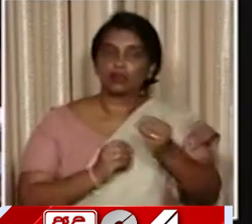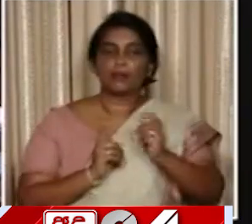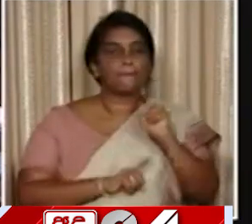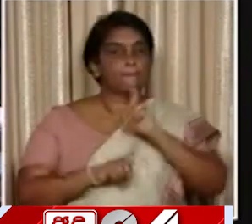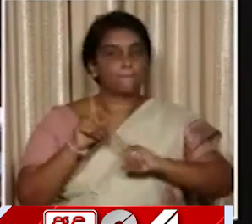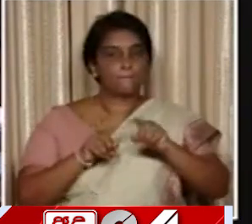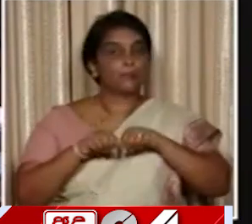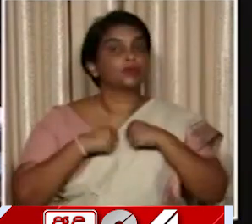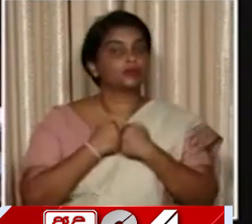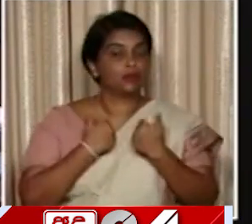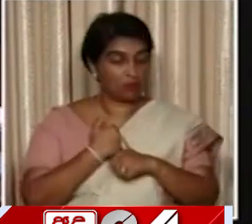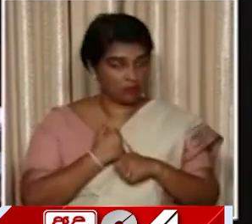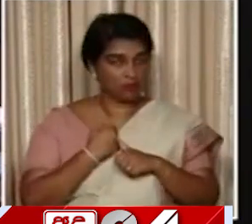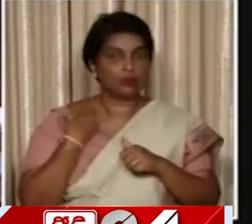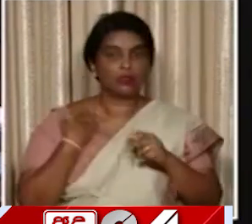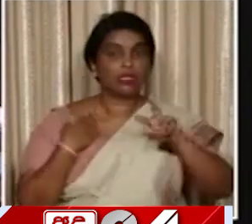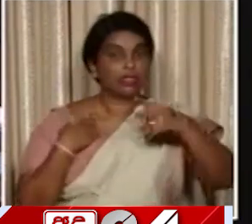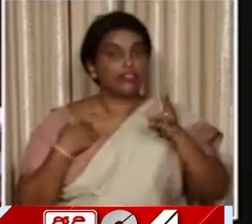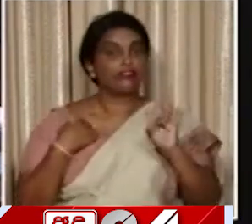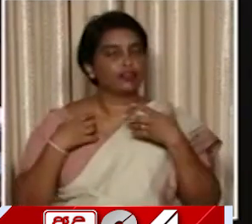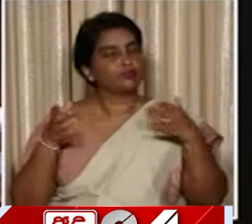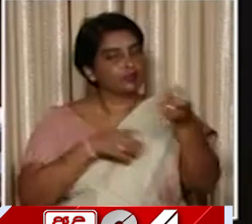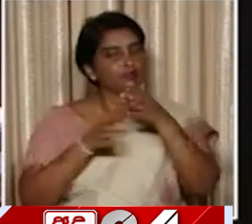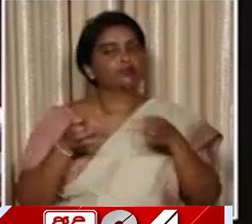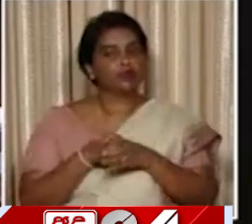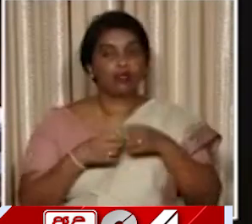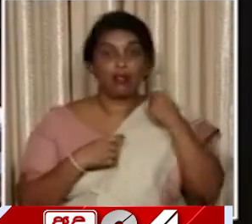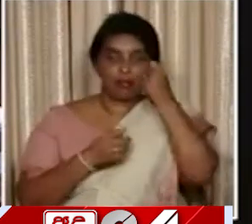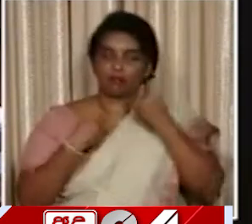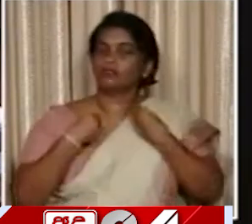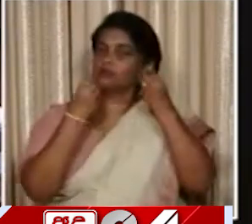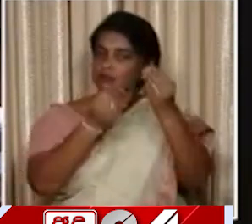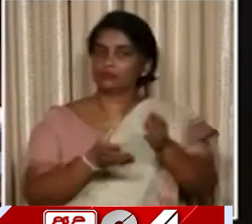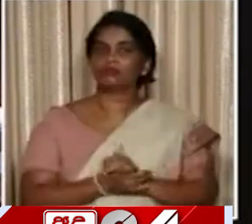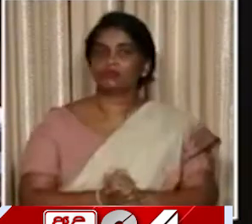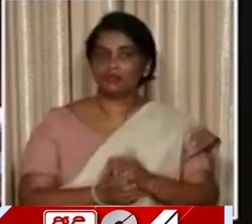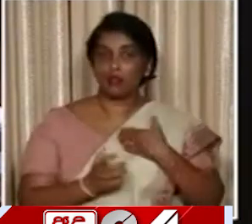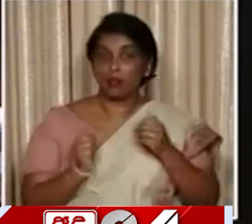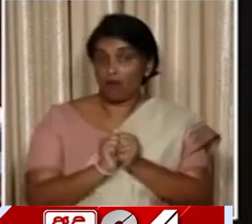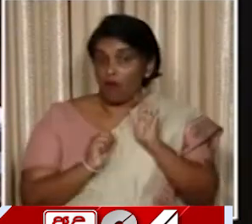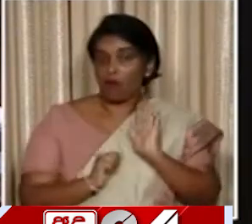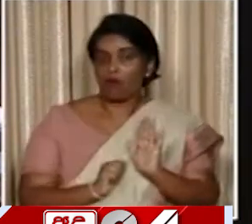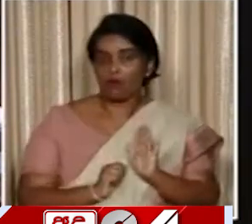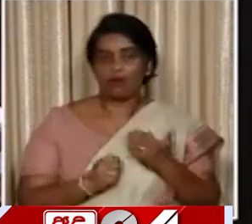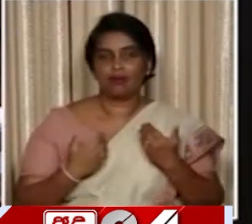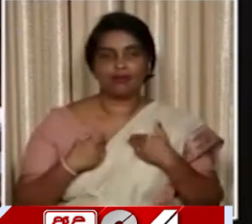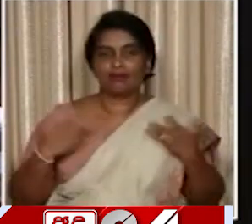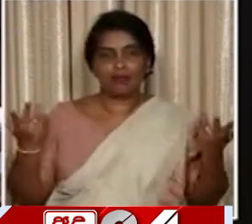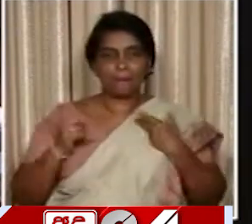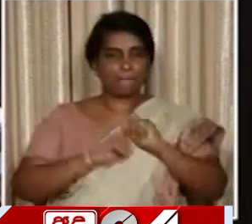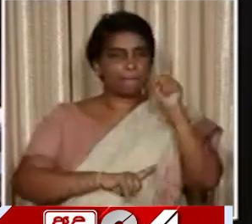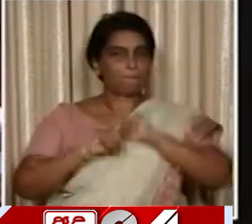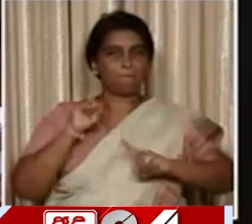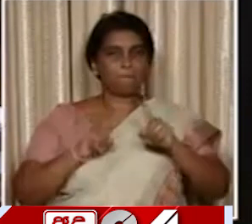parlimenthu sansadayak hadala. Desi api sih paham ekka hoela apa yojana tapi laba deh. Ika pikiran neto na. Api itu bay me parlimen